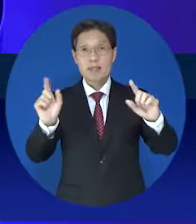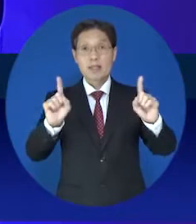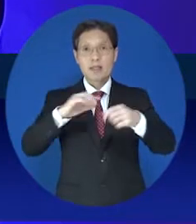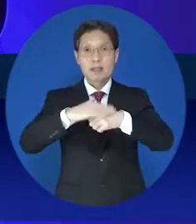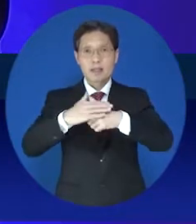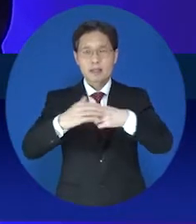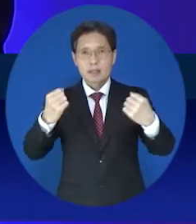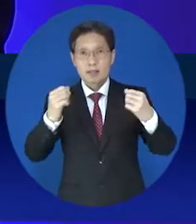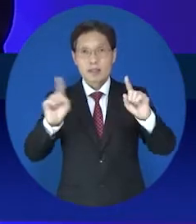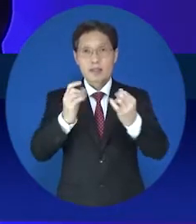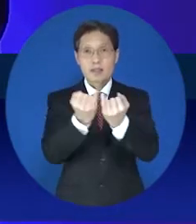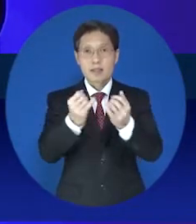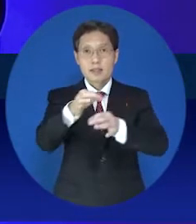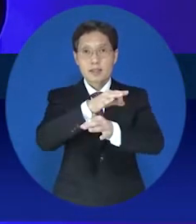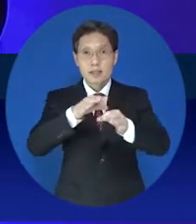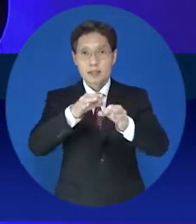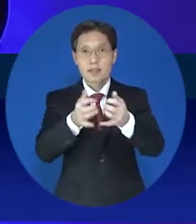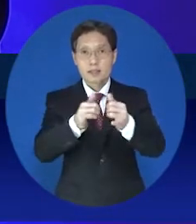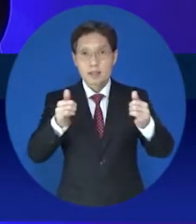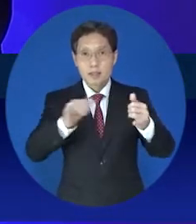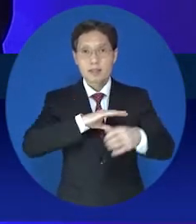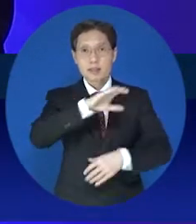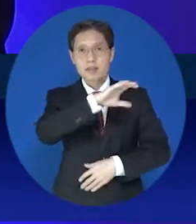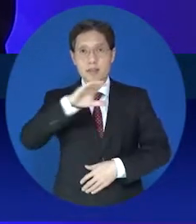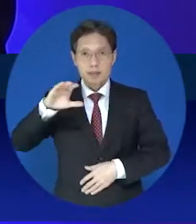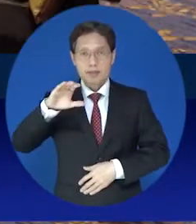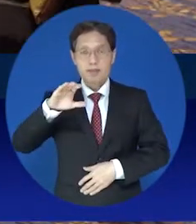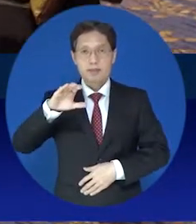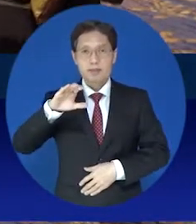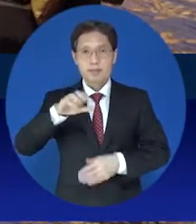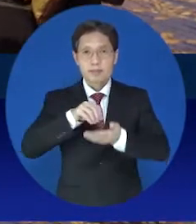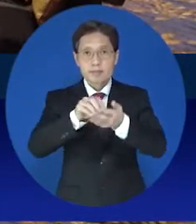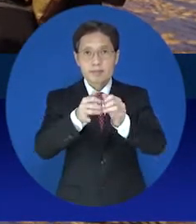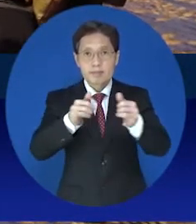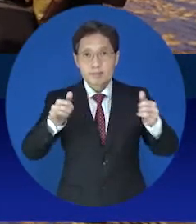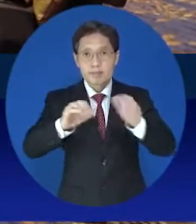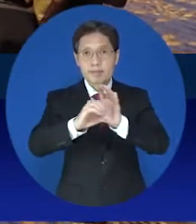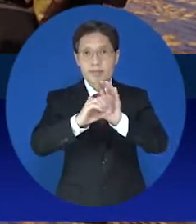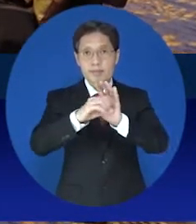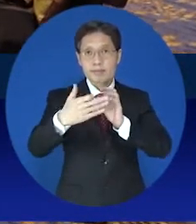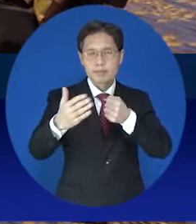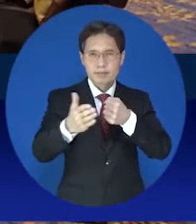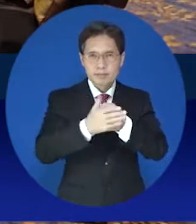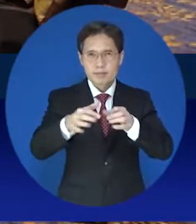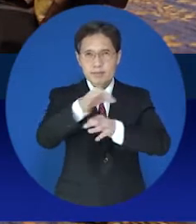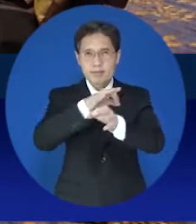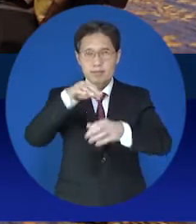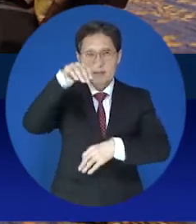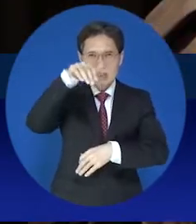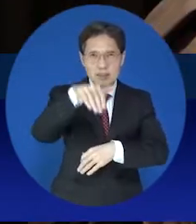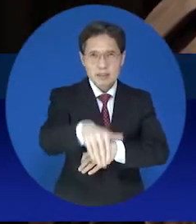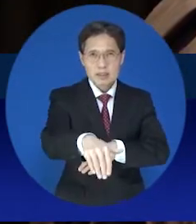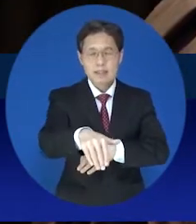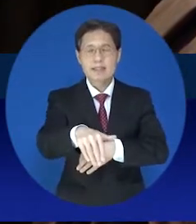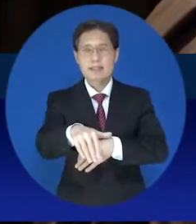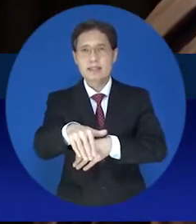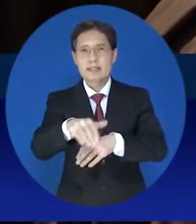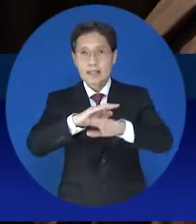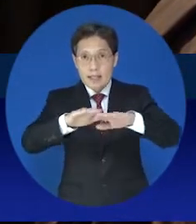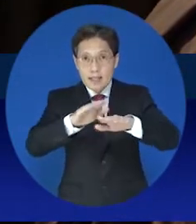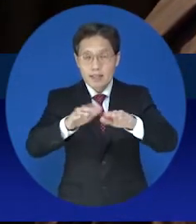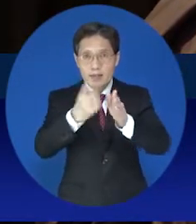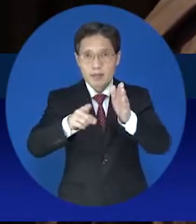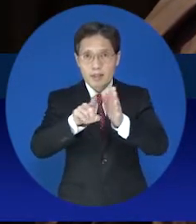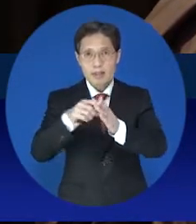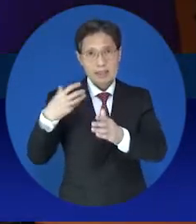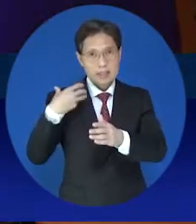힘내라 여성 경제인 이란 주제로 진행된 가운데 참석자들은 코로 날 그로 인한 경제 회계 극복 의 역할을 다할 것을